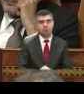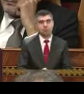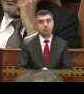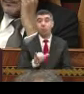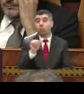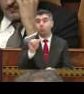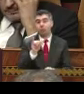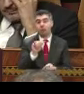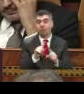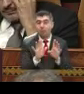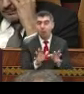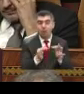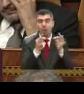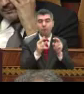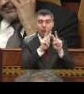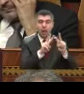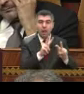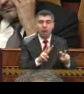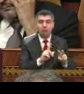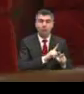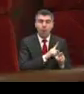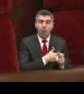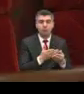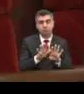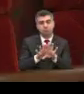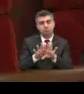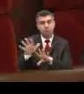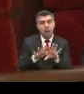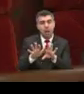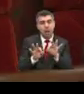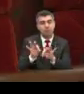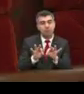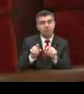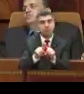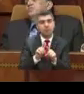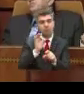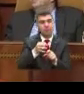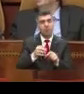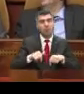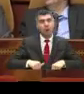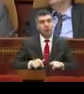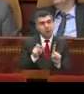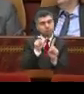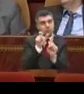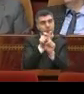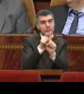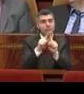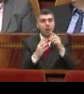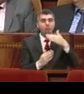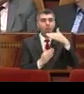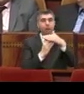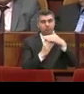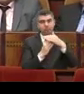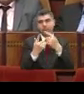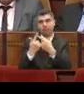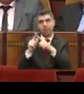ما هي نتائج التحقيق الذي قمتم به، وما هي الإجراءات التي ستتخذها وزارتكم للحد من هذه من آلام